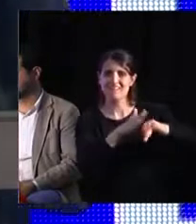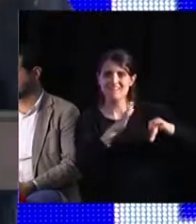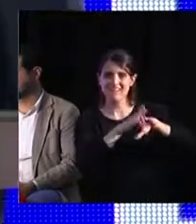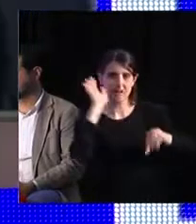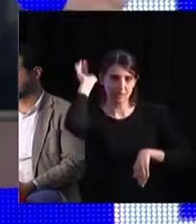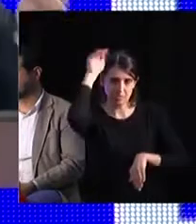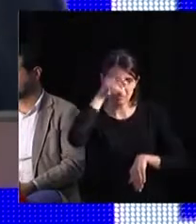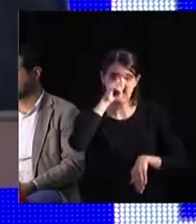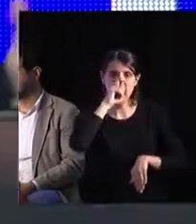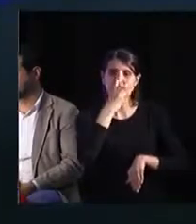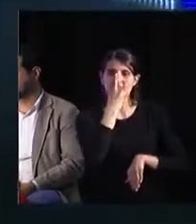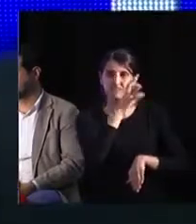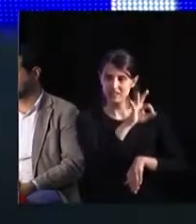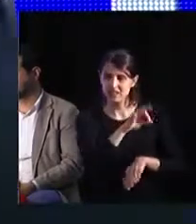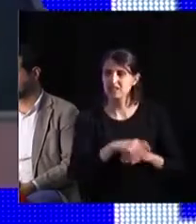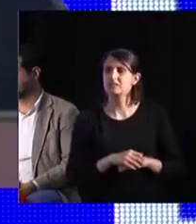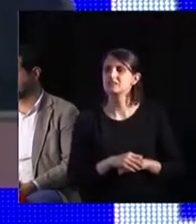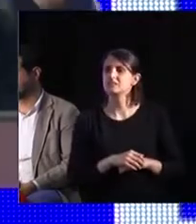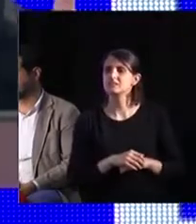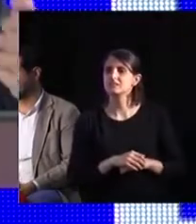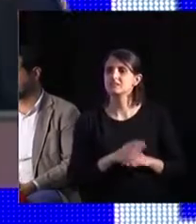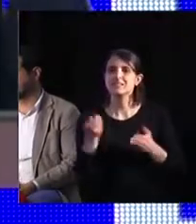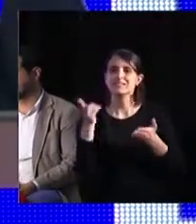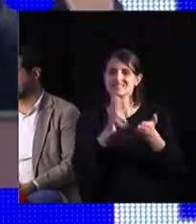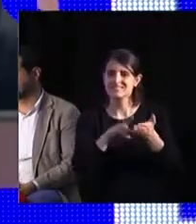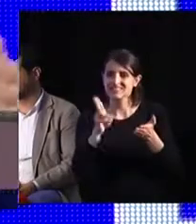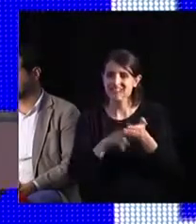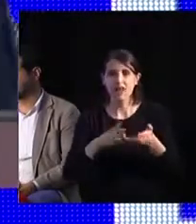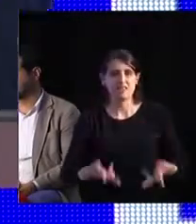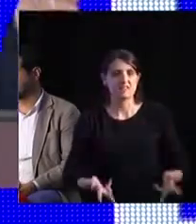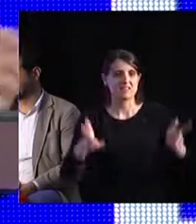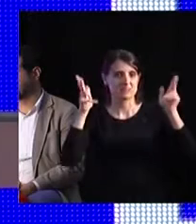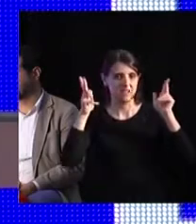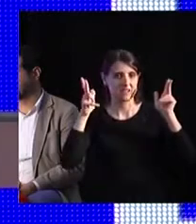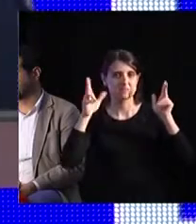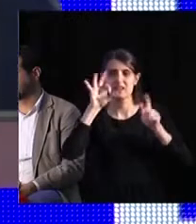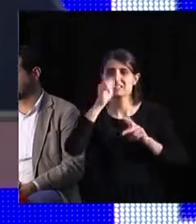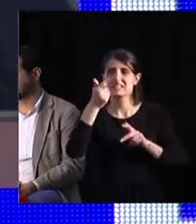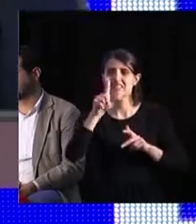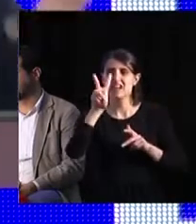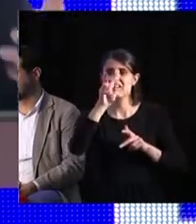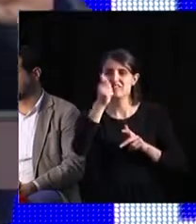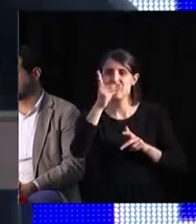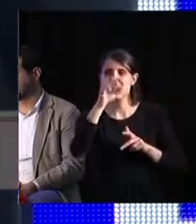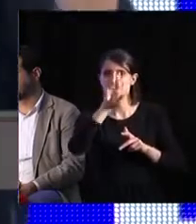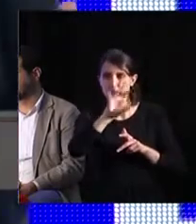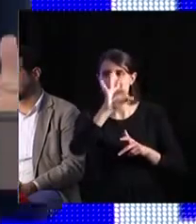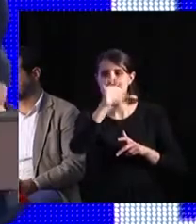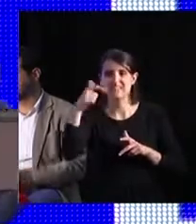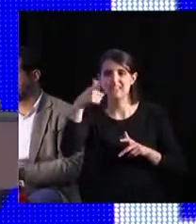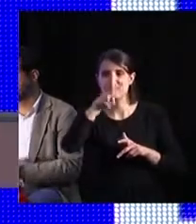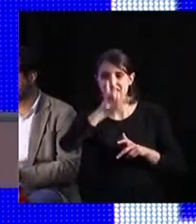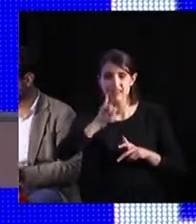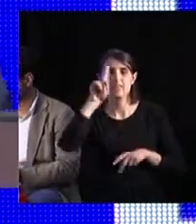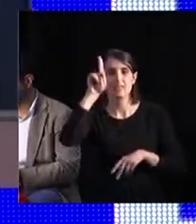30, amb el Bloc Obrer i Camperol, amb el sindicalisme llibertari de Salvador Seguí, amb els moviments socialistes de